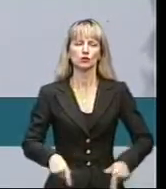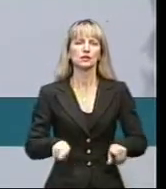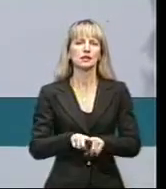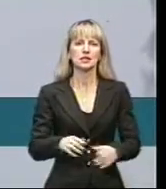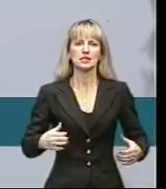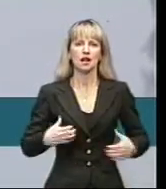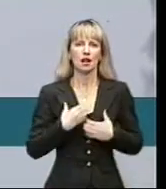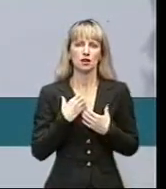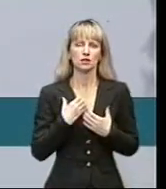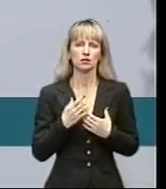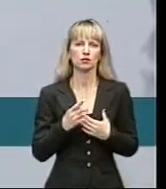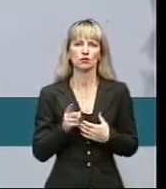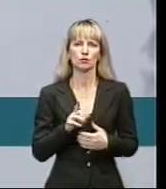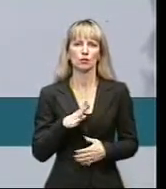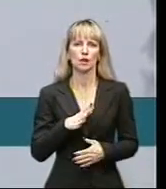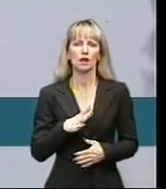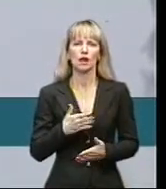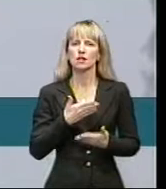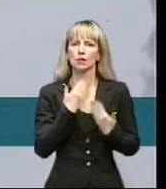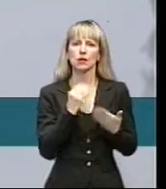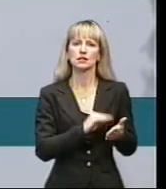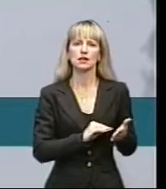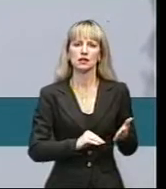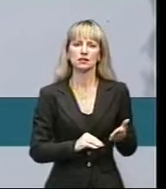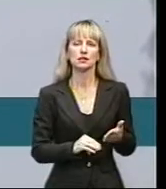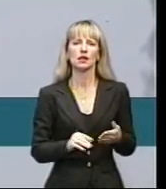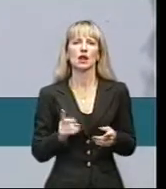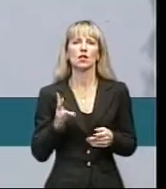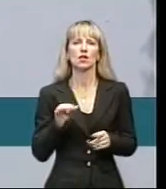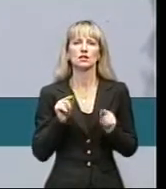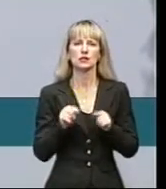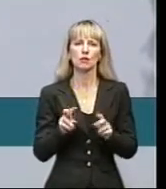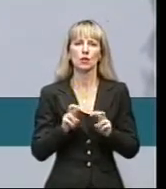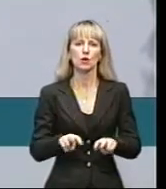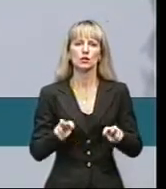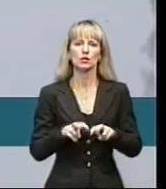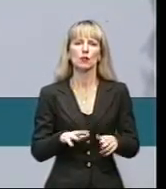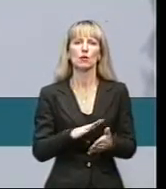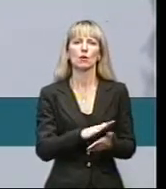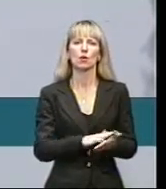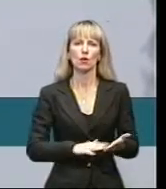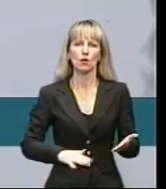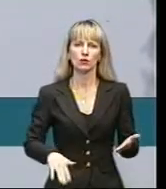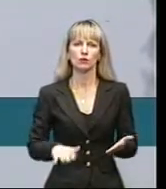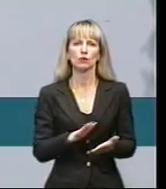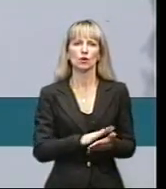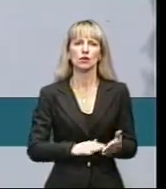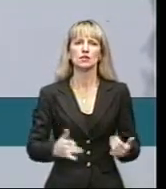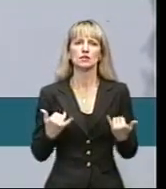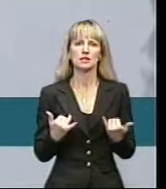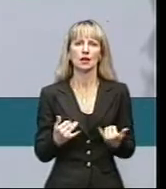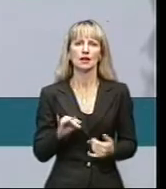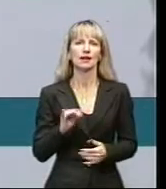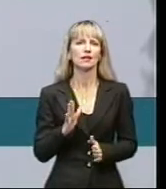речі. Немає статистики, але разом з тим дослідження продовжуються зараз. І не